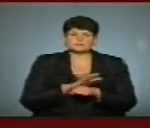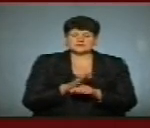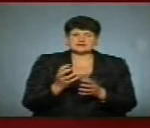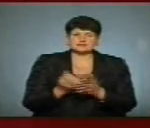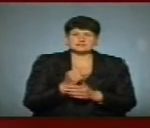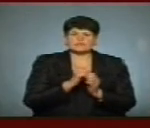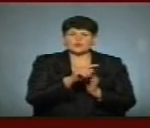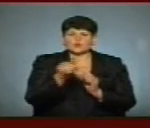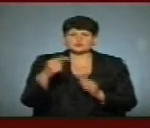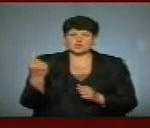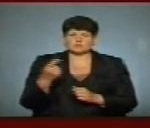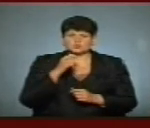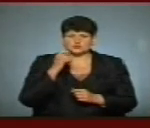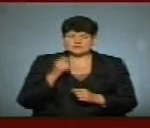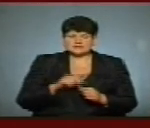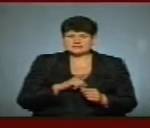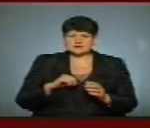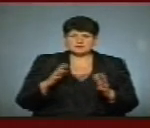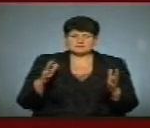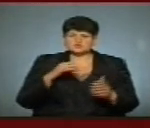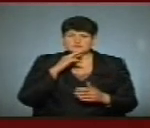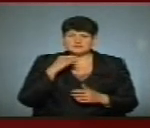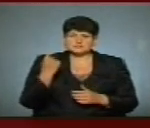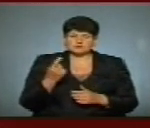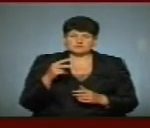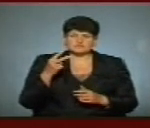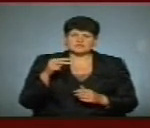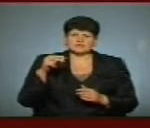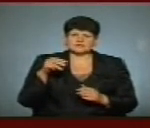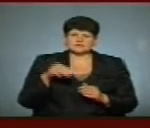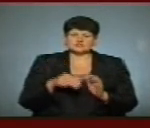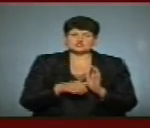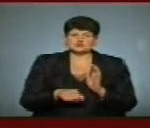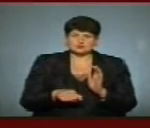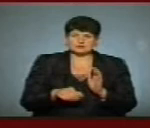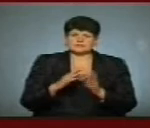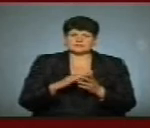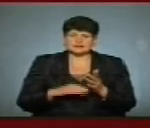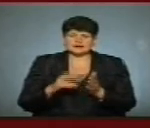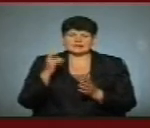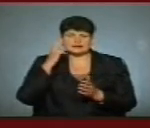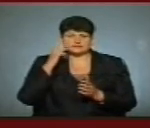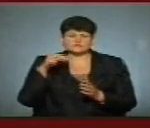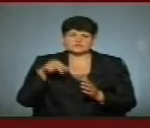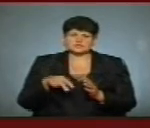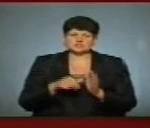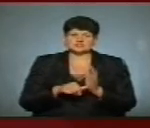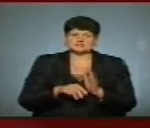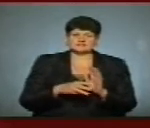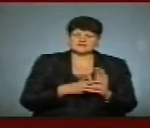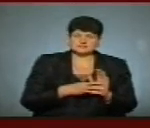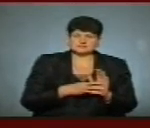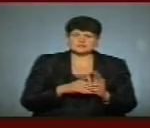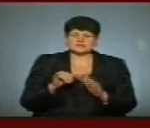виявили в кожній області України. Найбільше у Чернівецькій області – 2600, далі йде місто Київ – 2068